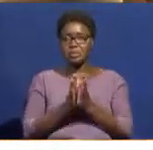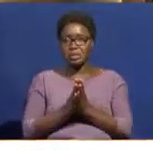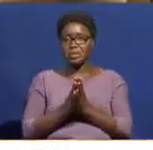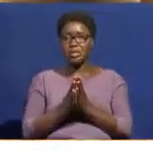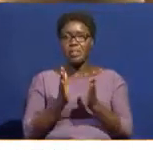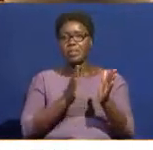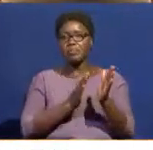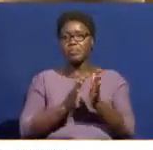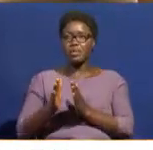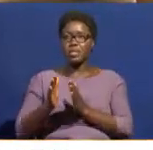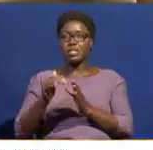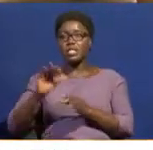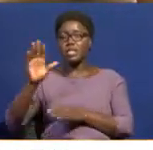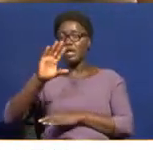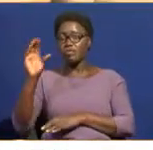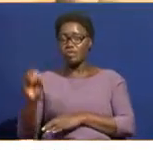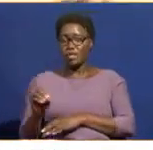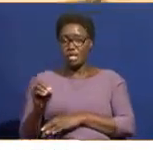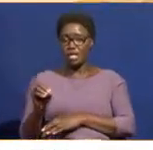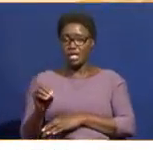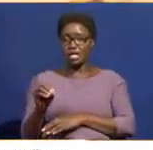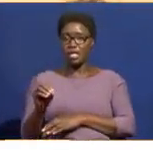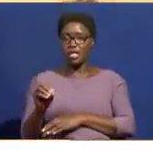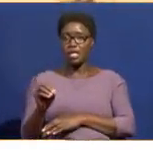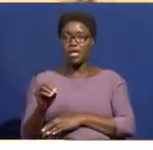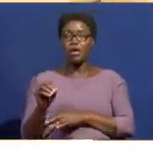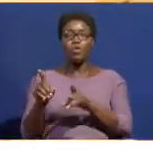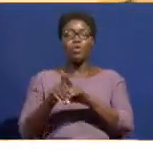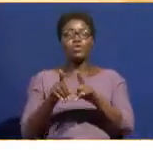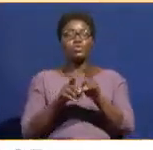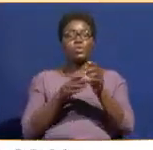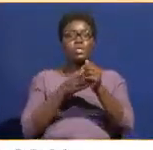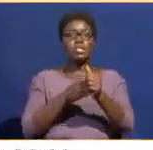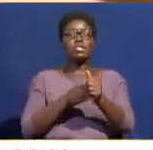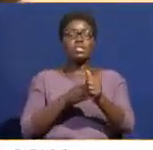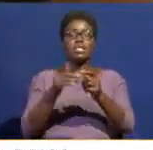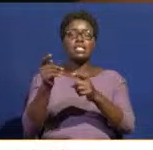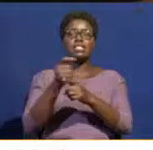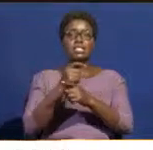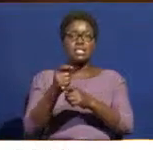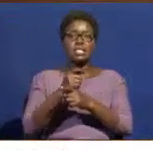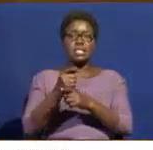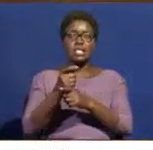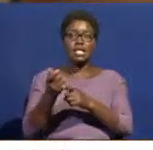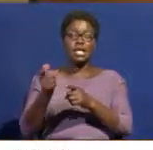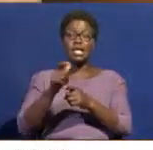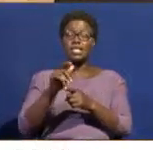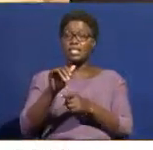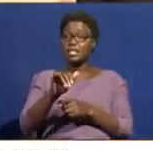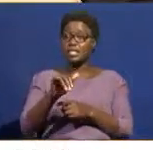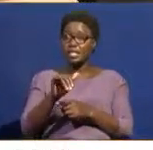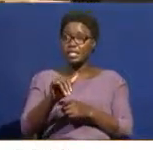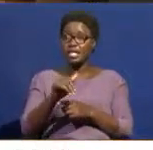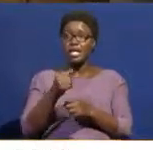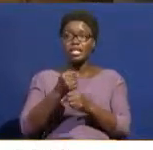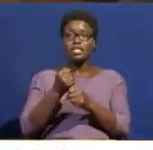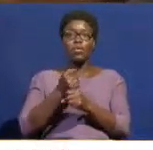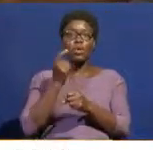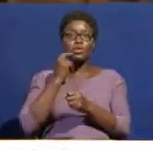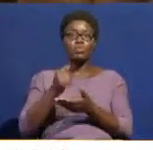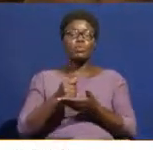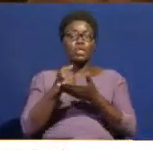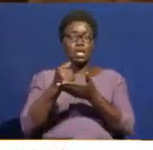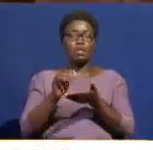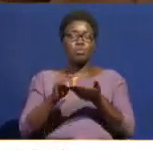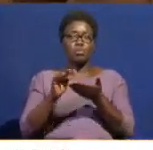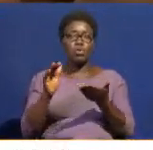maendeleo barani Afrika Solomon Mudenge, na ambaye pia anaongoza mafunzo hayo, aliongeza kuwa warsha hiyo itasaidia kwa kiasi